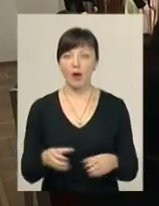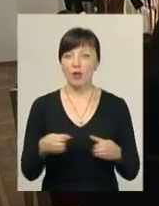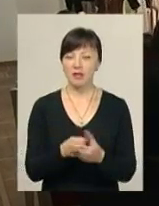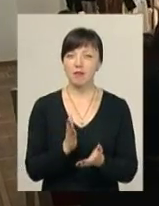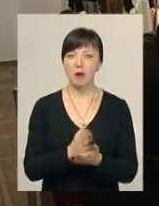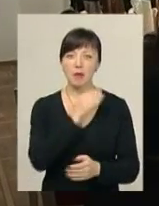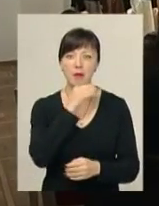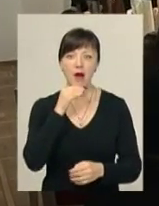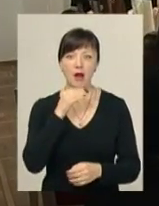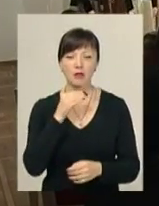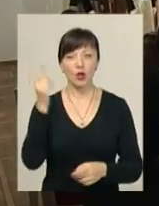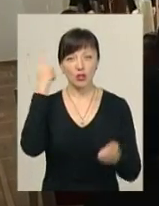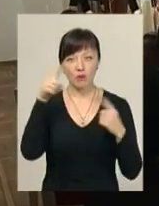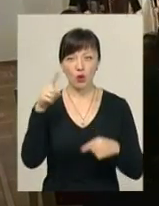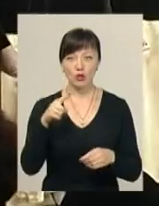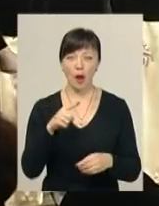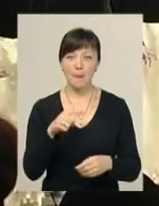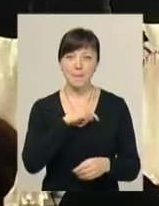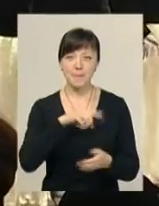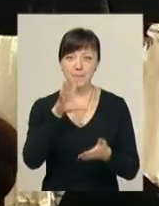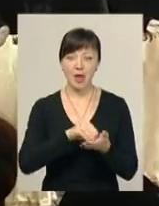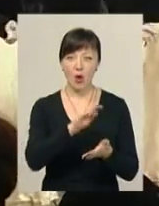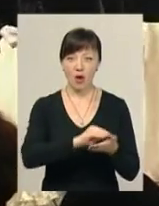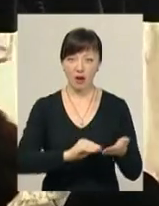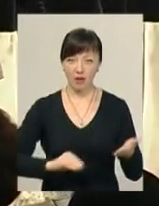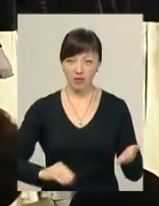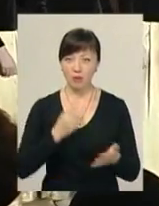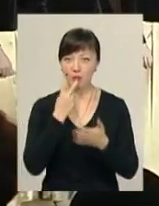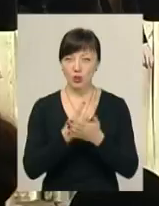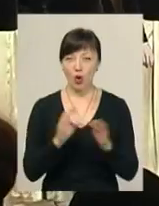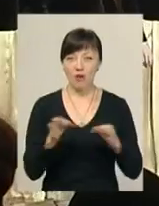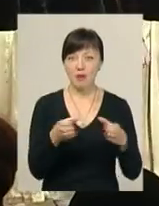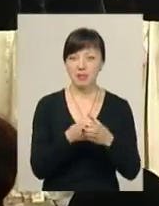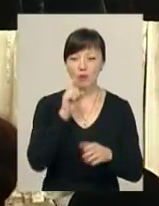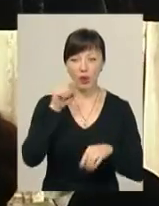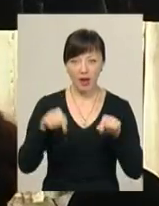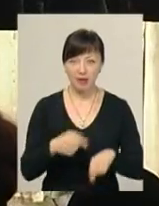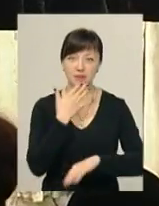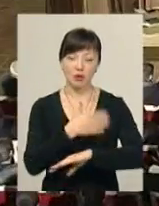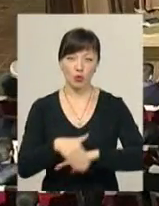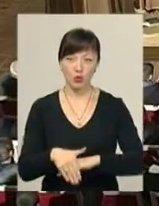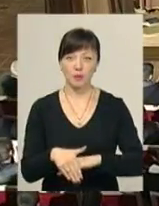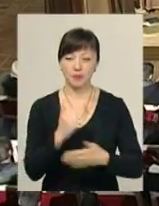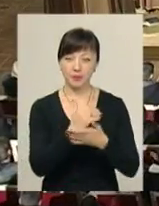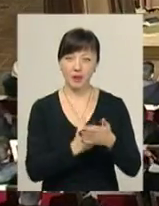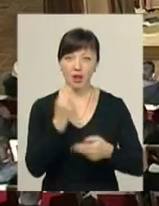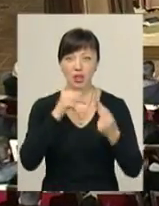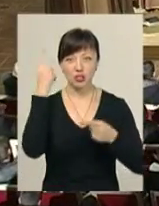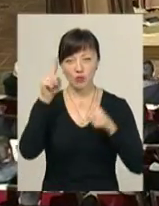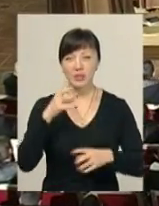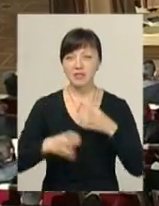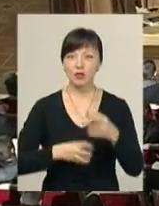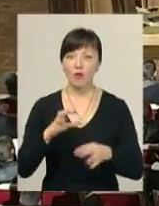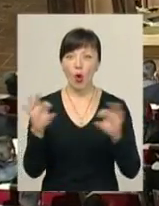має багато творчу біографію, презентує вітчизняне хорове мистецтво в Україні та за її межами. До його репертуару входять кращі твори